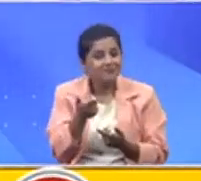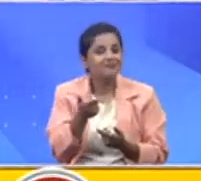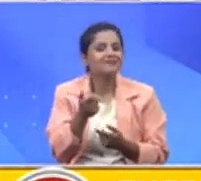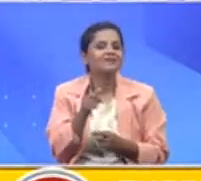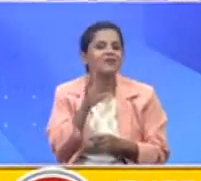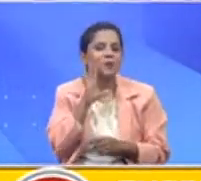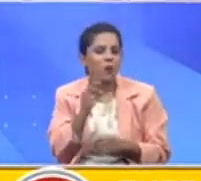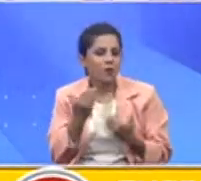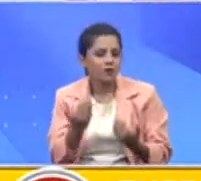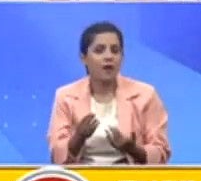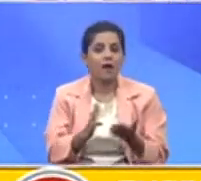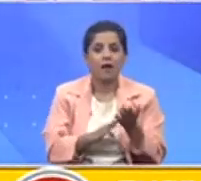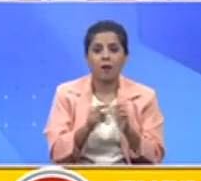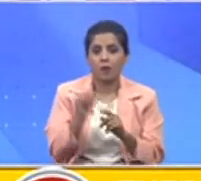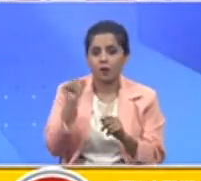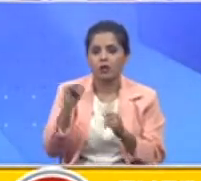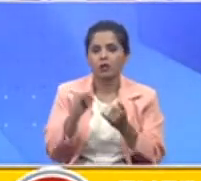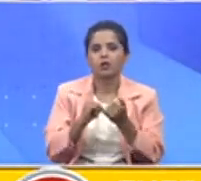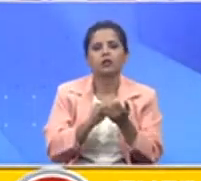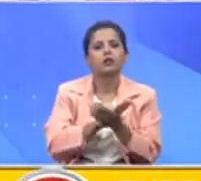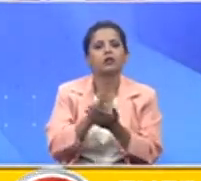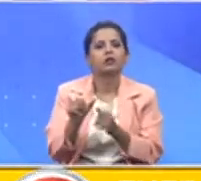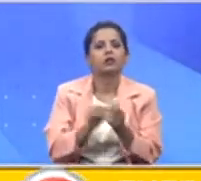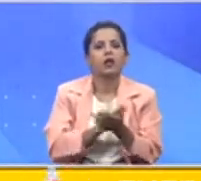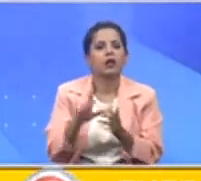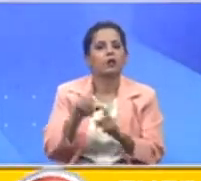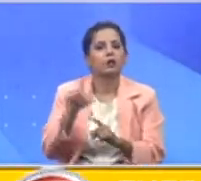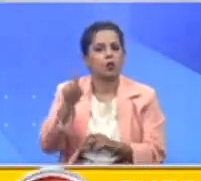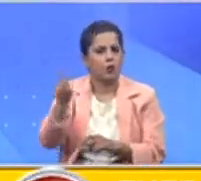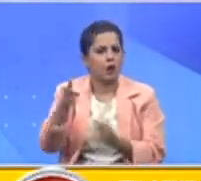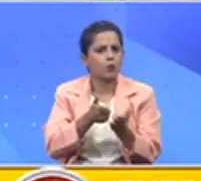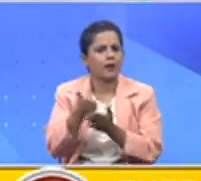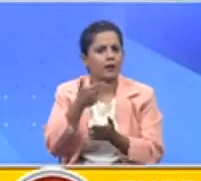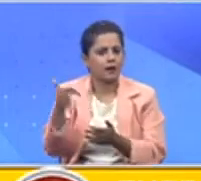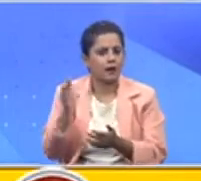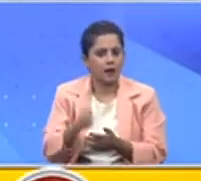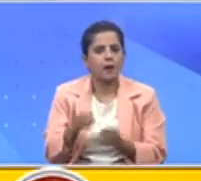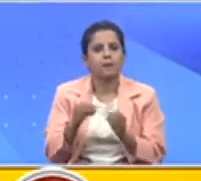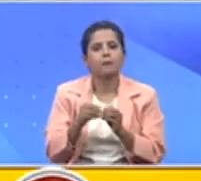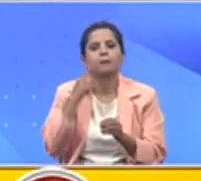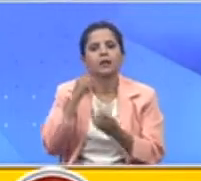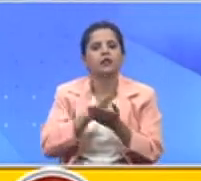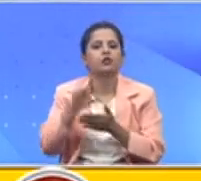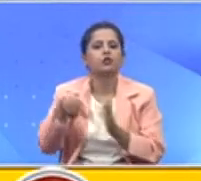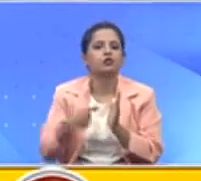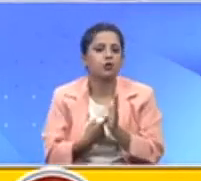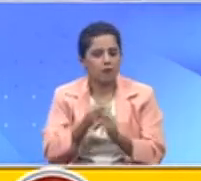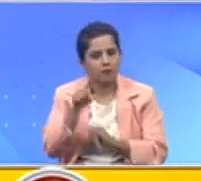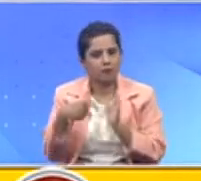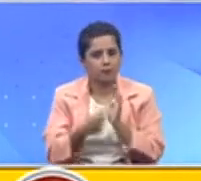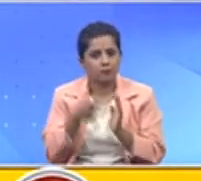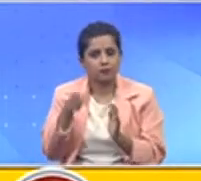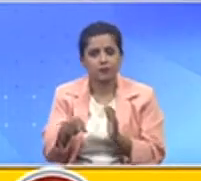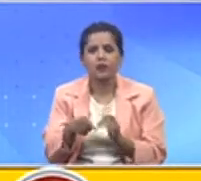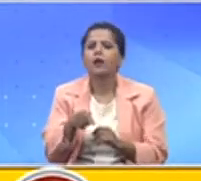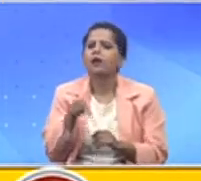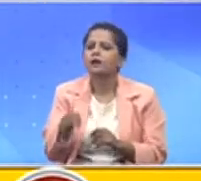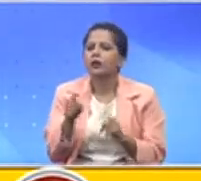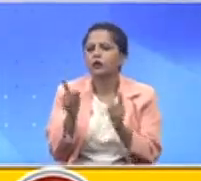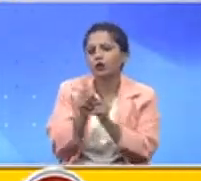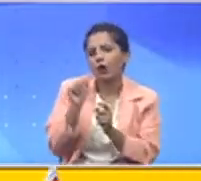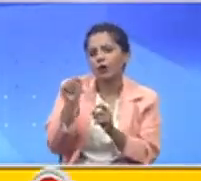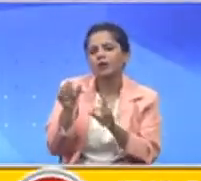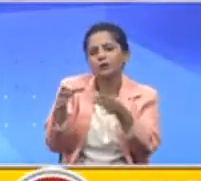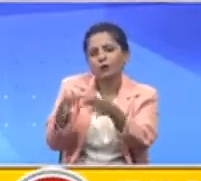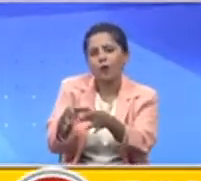MPK शड़ोर में एक गाउं है विचारपूर विचारपूर को मिनी ब्राजिल कहा जाता